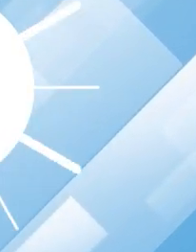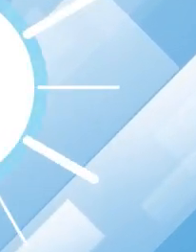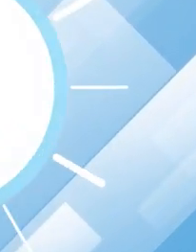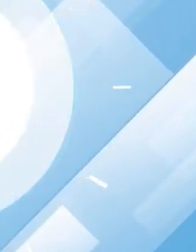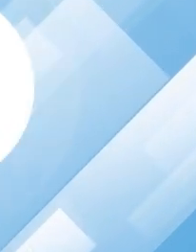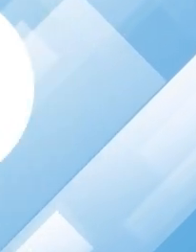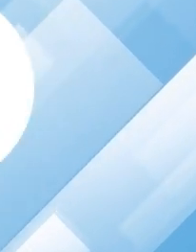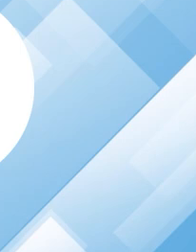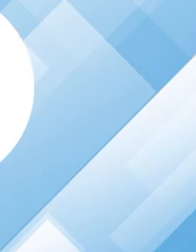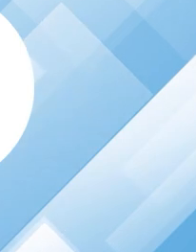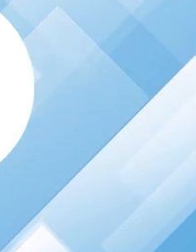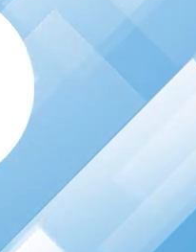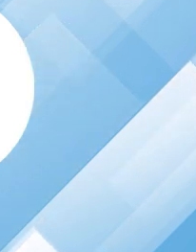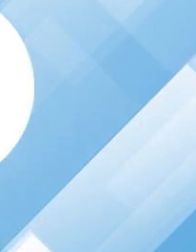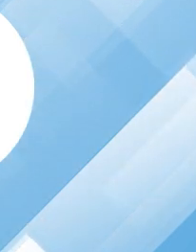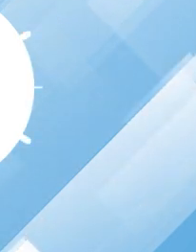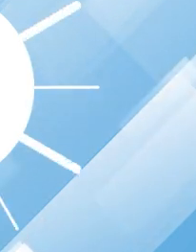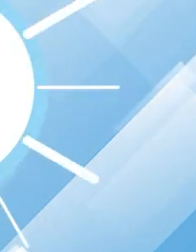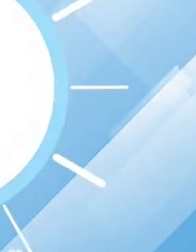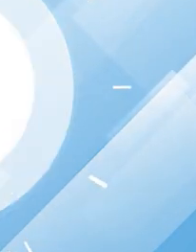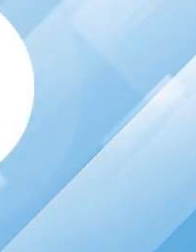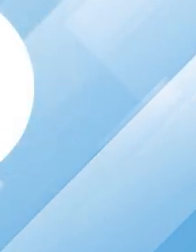있습니다 n